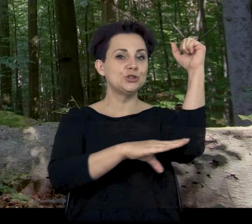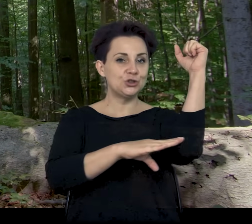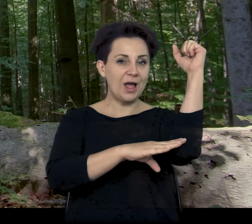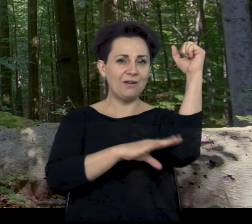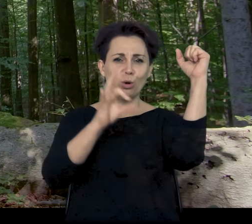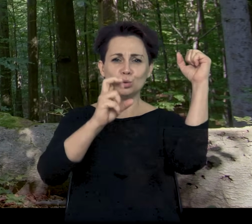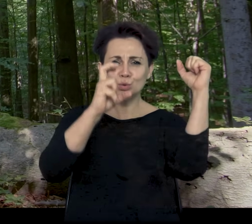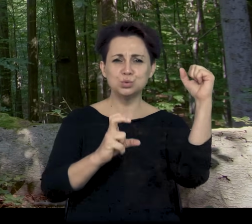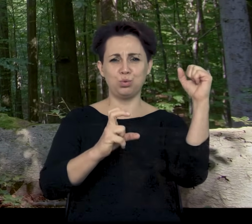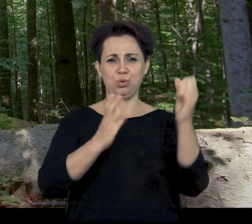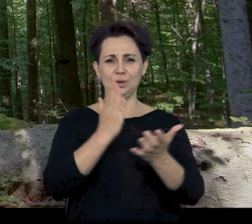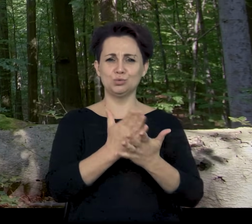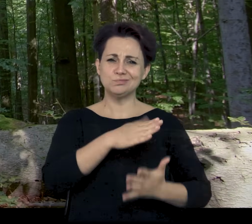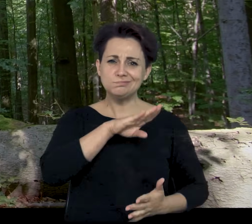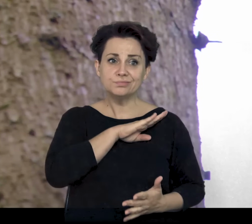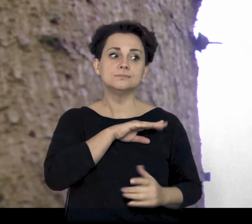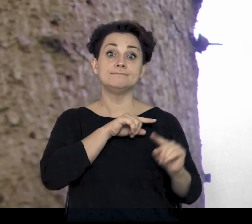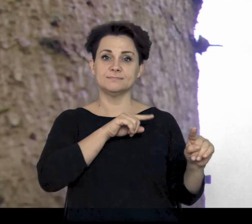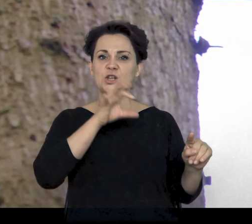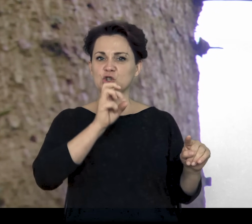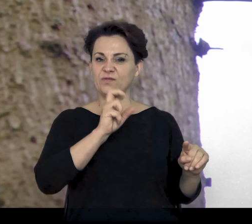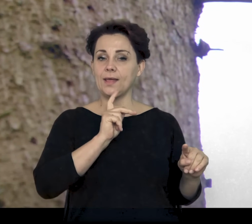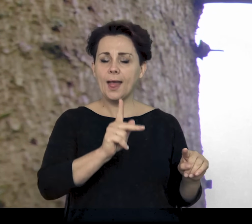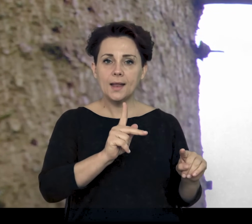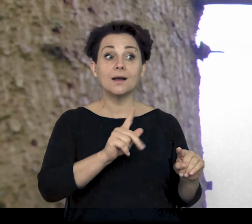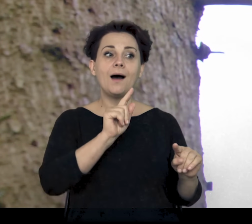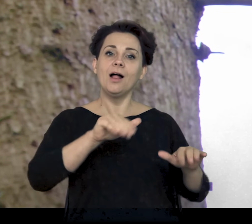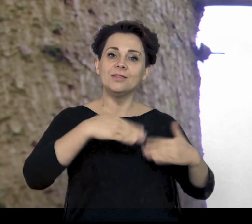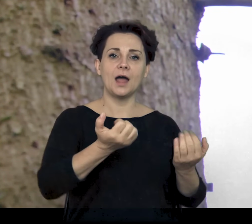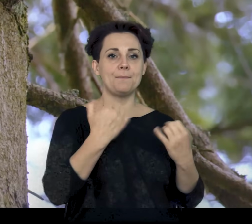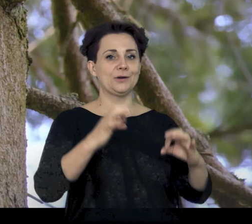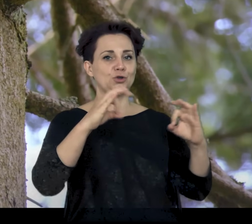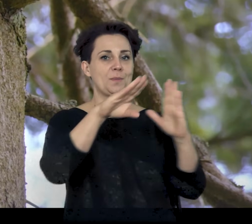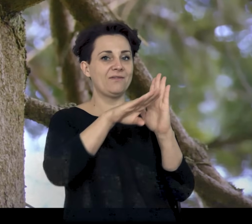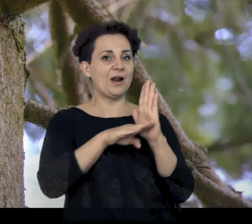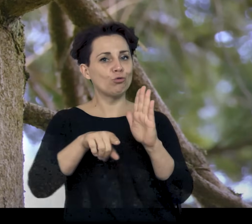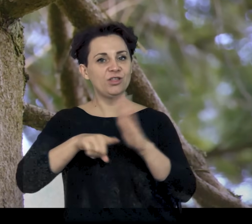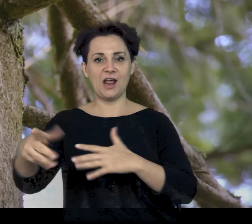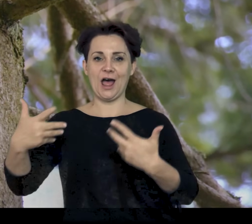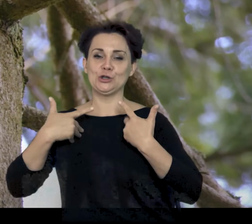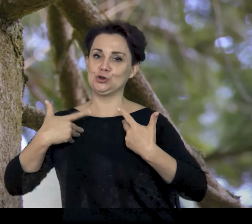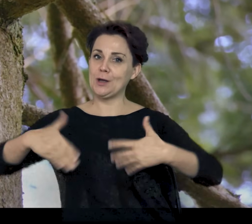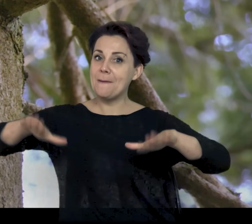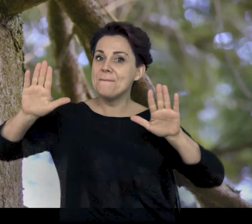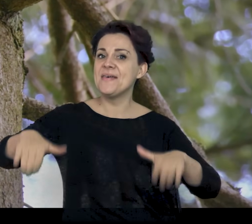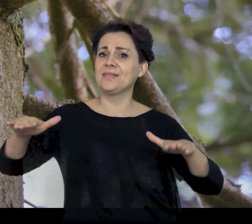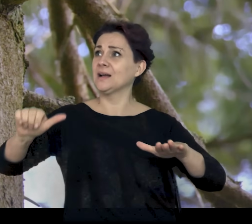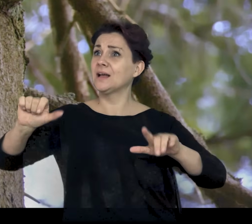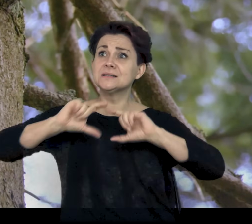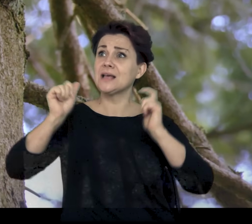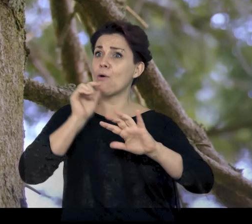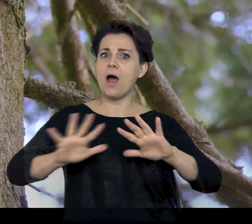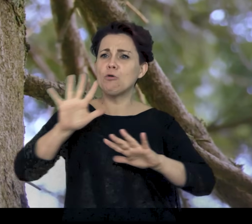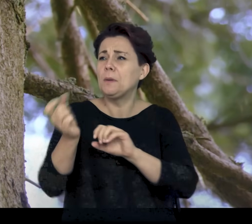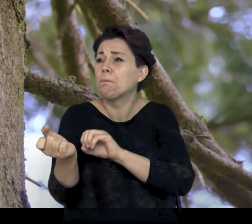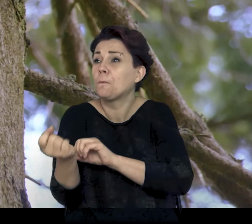Suche i obumarłe, lecz wciąż stojące świerki stwarzają dogodne warunki występowania dla rzadkiego w skali Europy